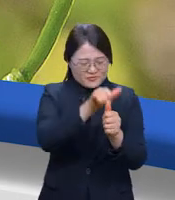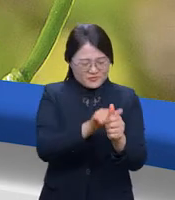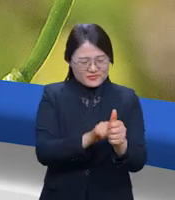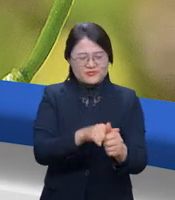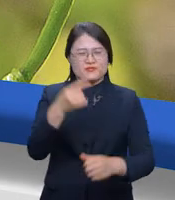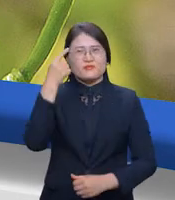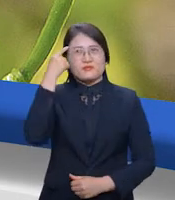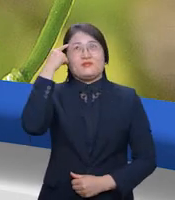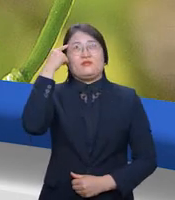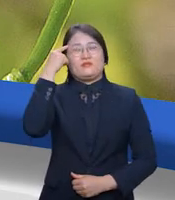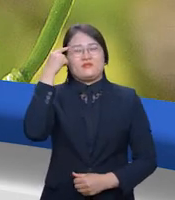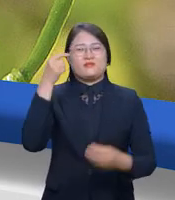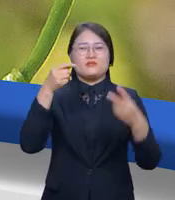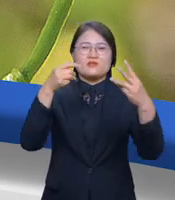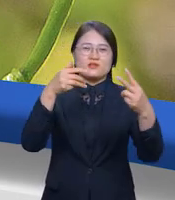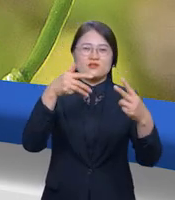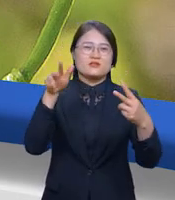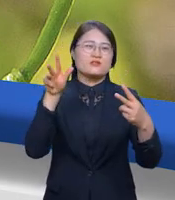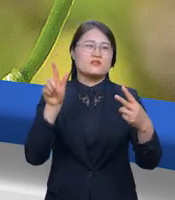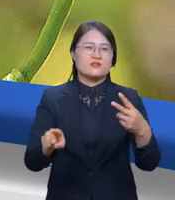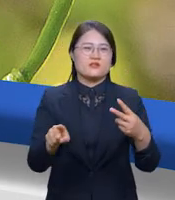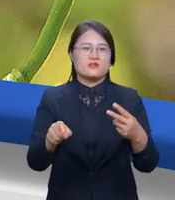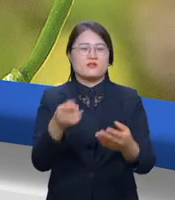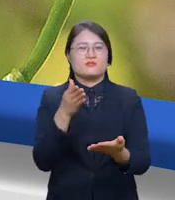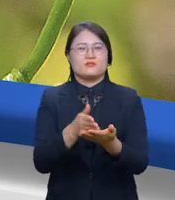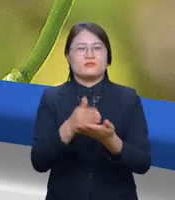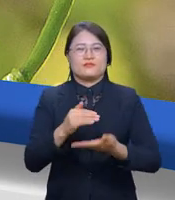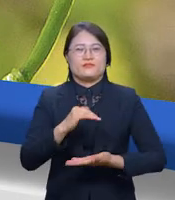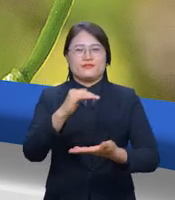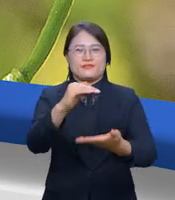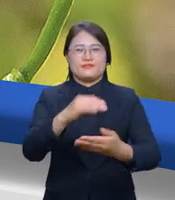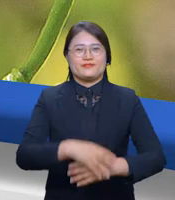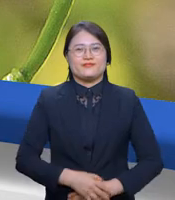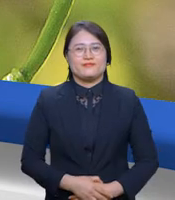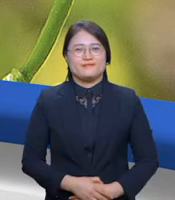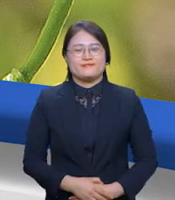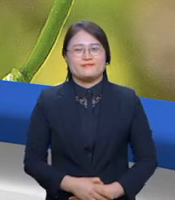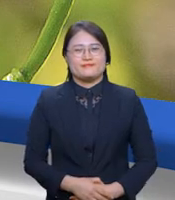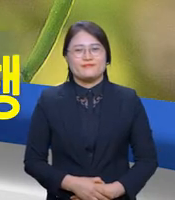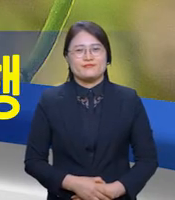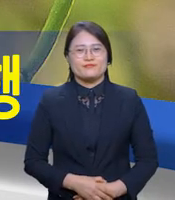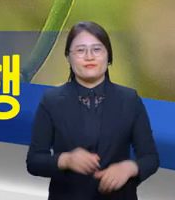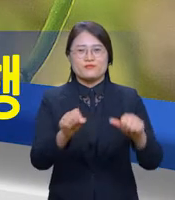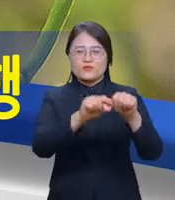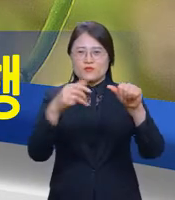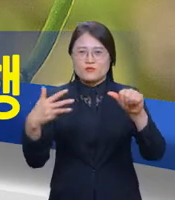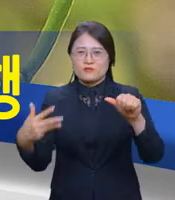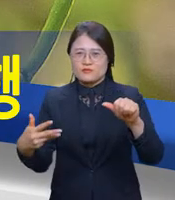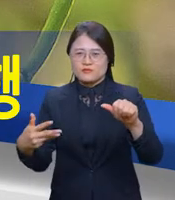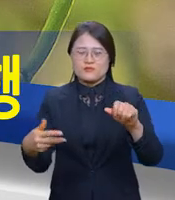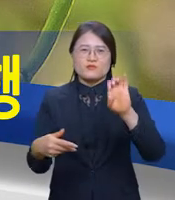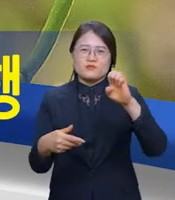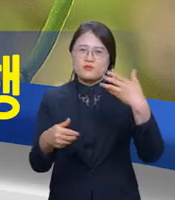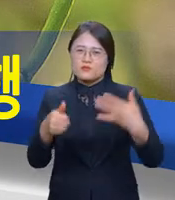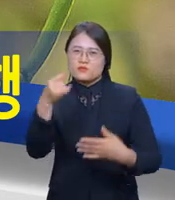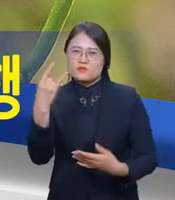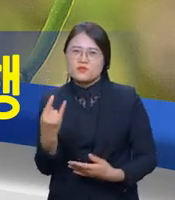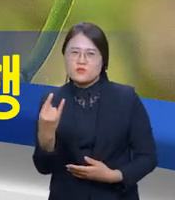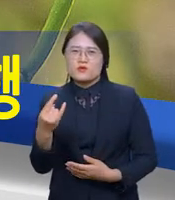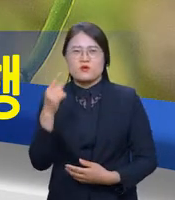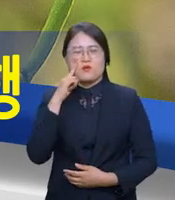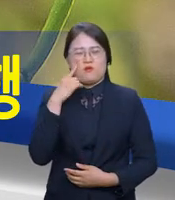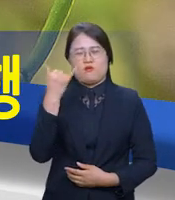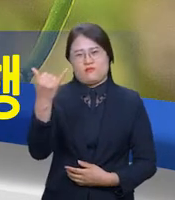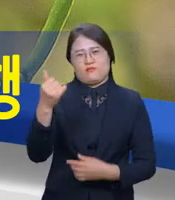마음을 되새기며 5월 2차 의왕시정 뉴스 시작하겠습니다. 첫 소식입니다. 5월 8일은